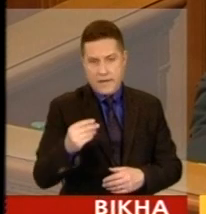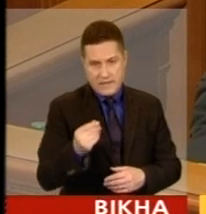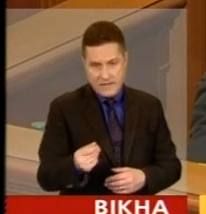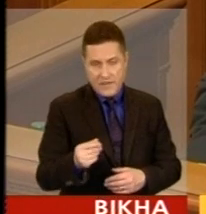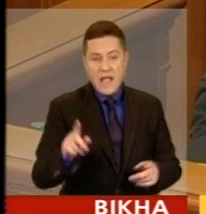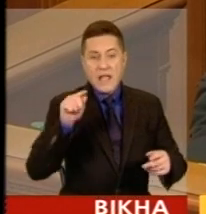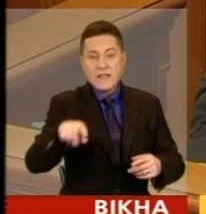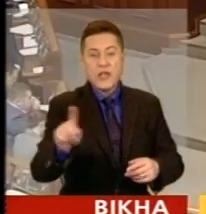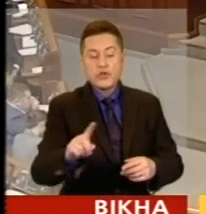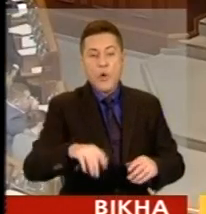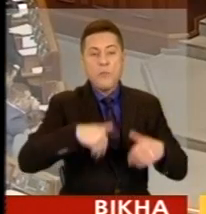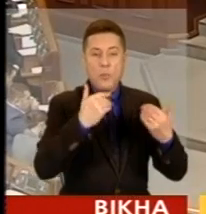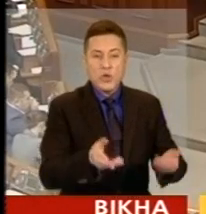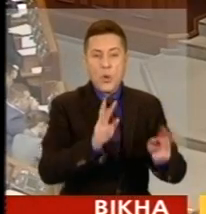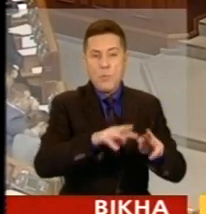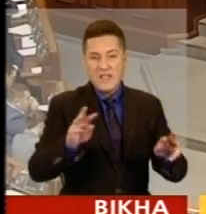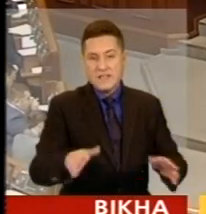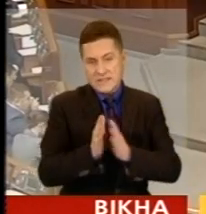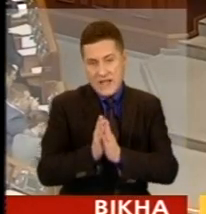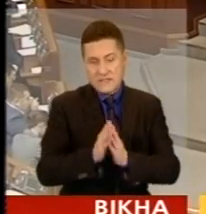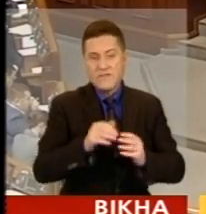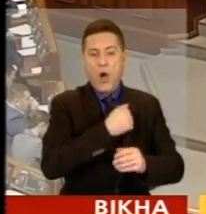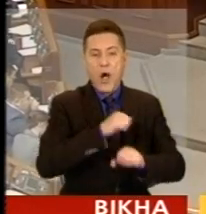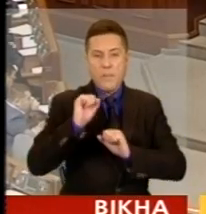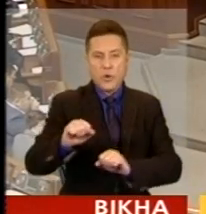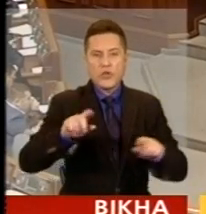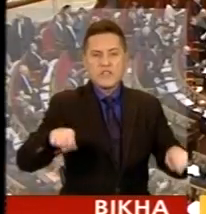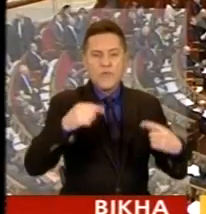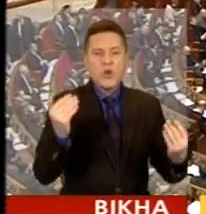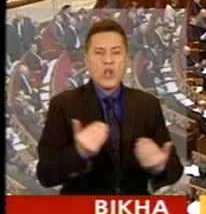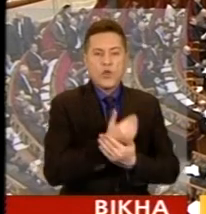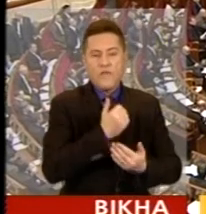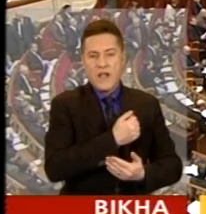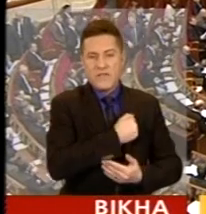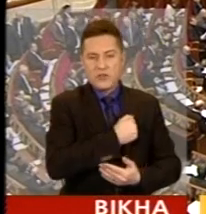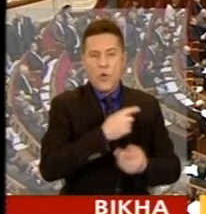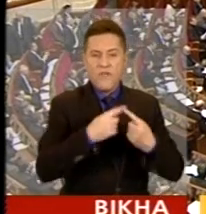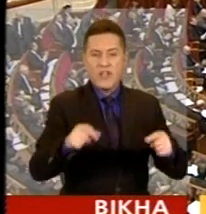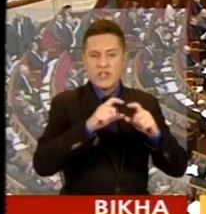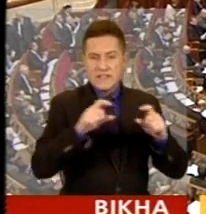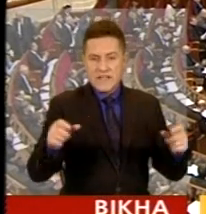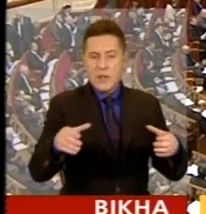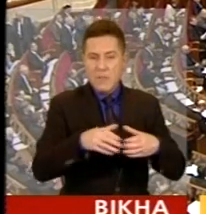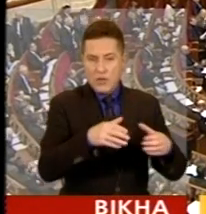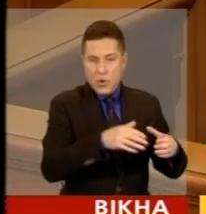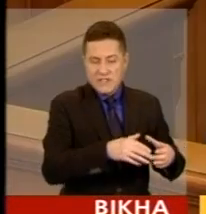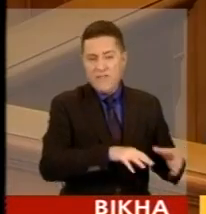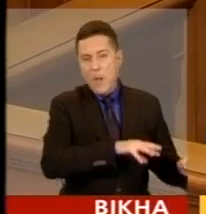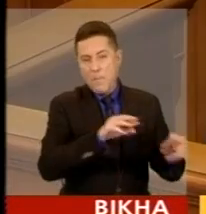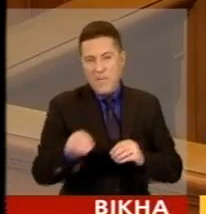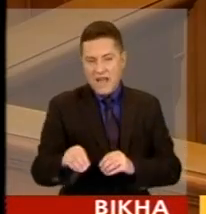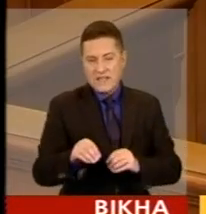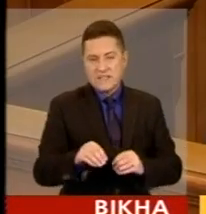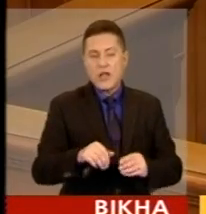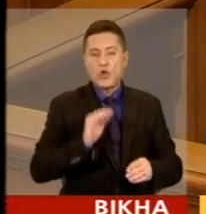що пропонує Міністерство оборони. Гроші, каже, підуть на створення нових військових частин і підрозділів. А сам обіцяє, передислокує додаткові